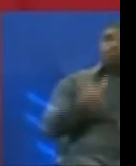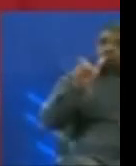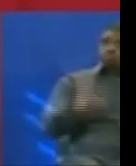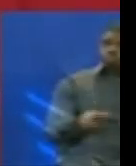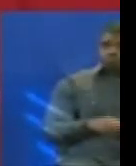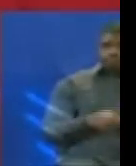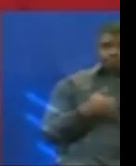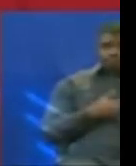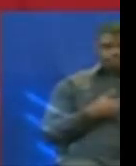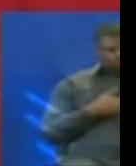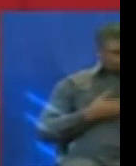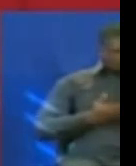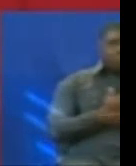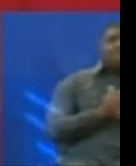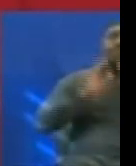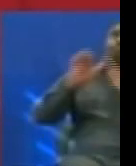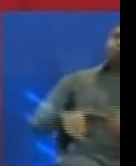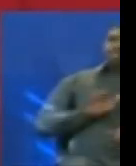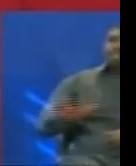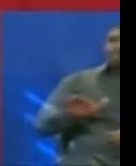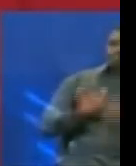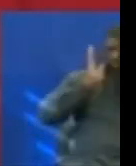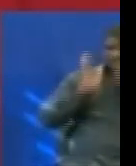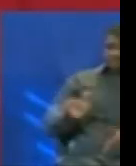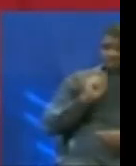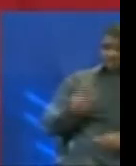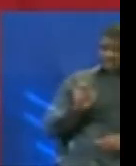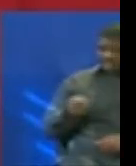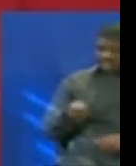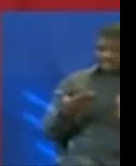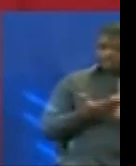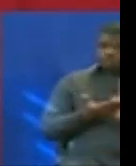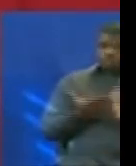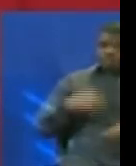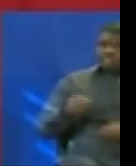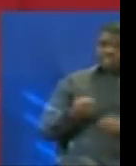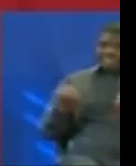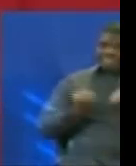Mimi kupitia bunge lako mheshimiwa naibu spika, nimeomba mheshimiwa waziri,